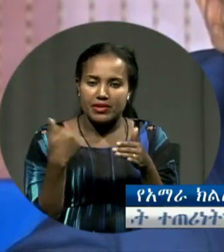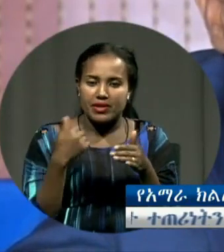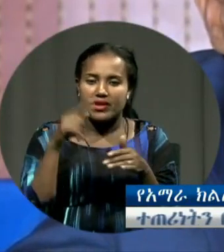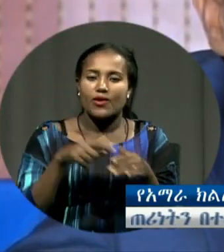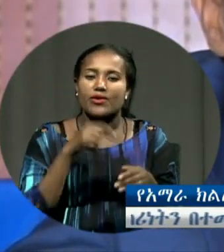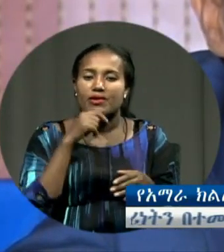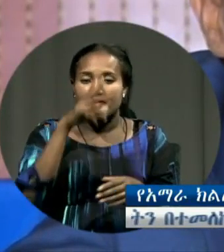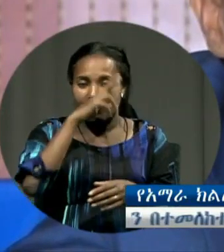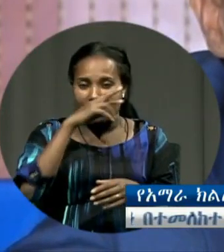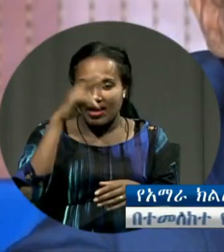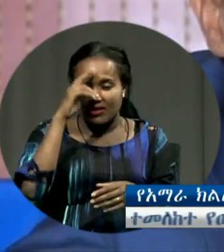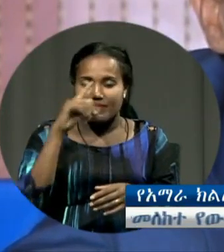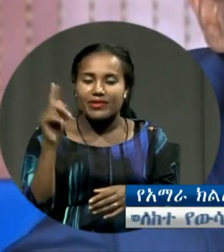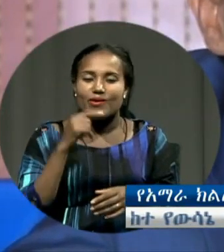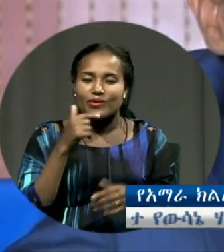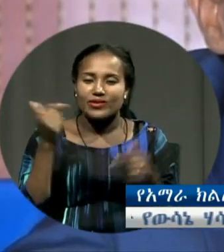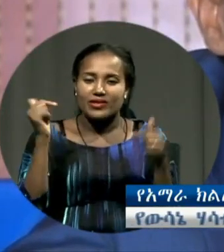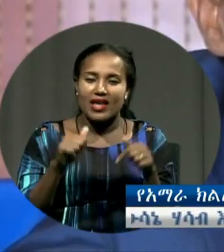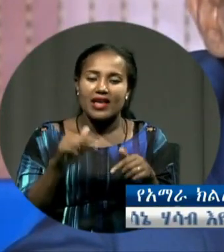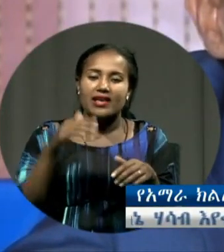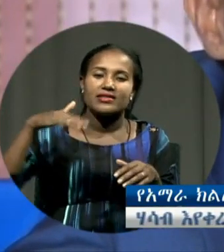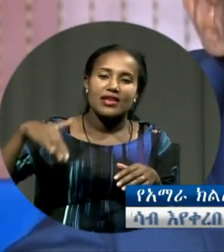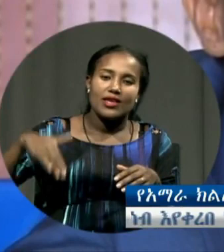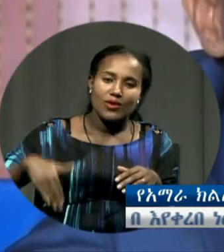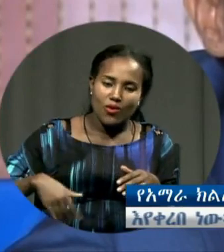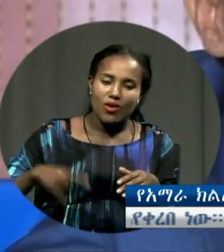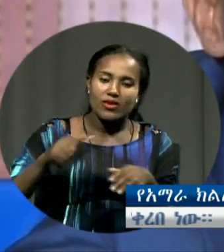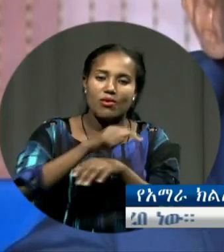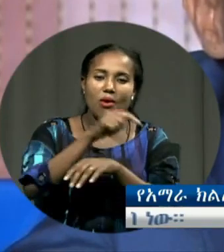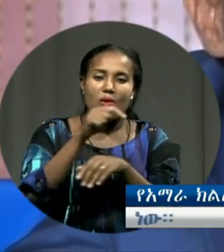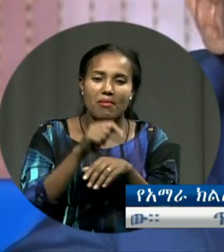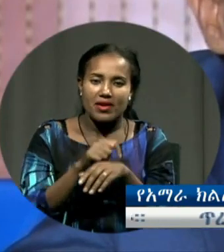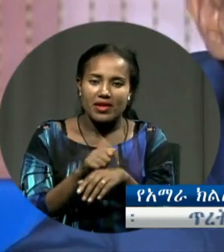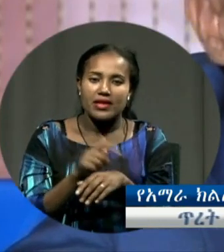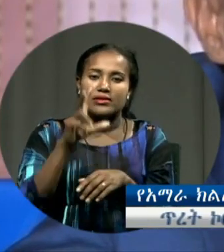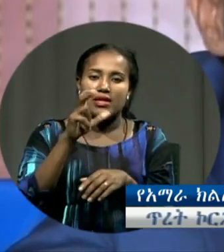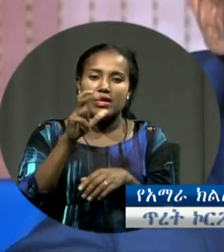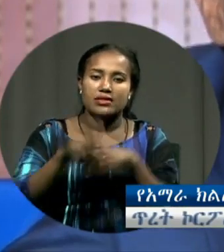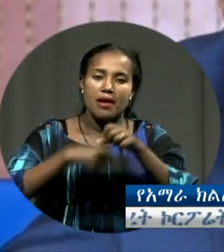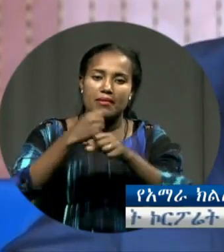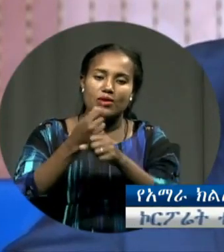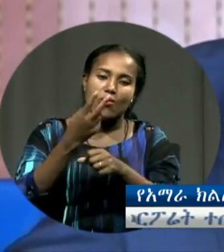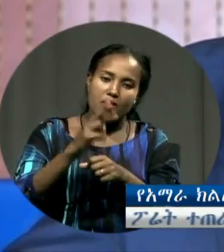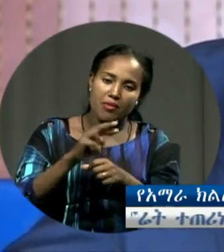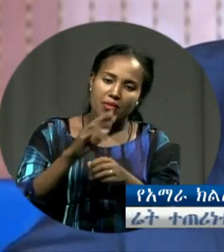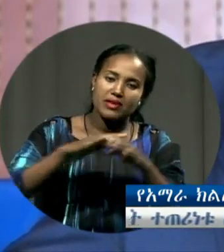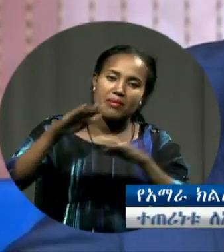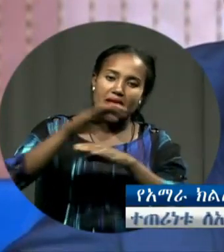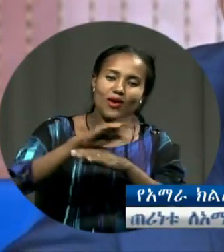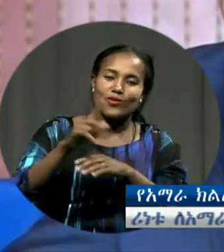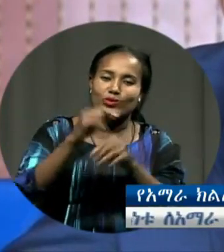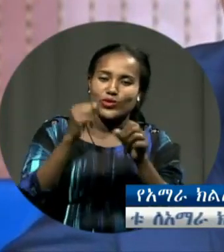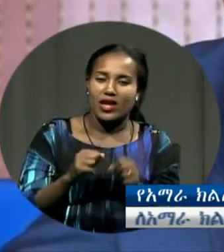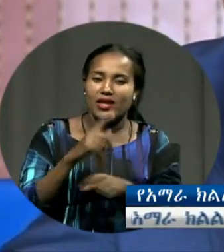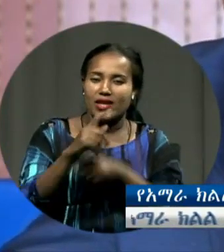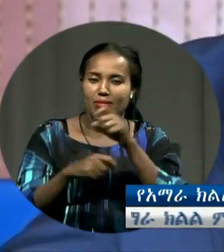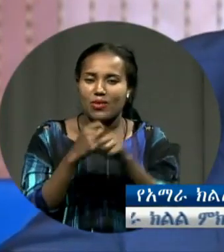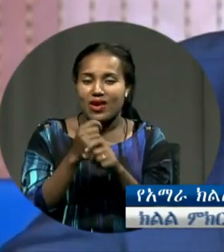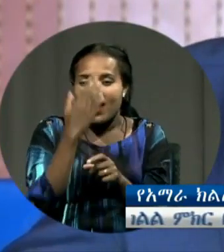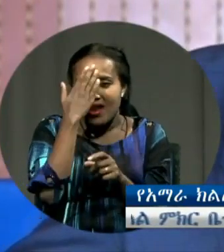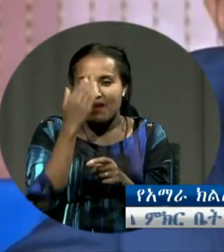ነው? ዛሬ ዘግይቶ ከተቋቋመ 30 ዓመት ወይም ከዛ በላይ ሊሆን ይችላል እድሜው፣